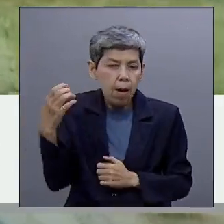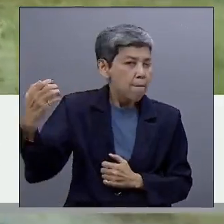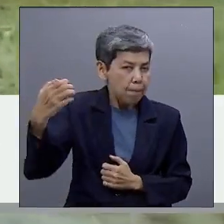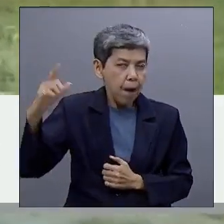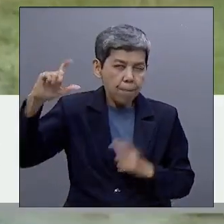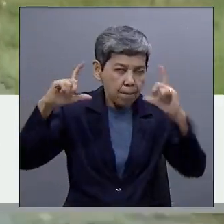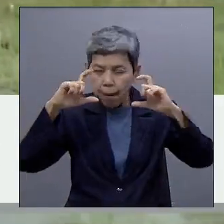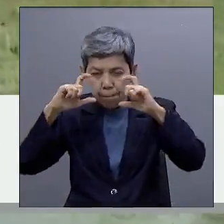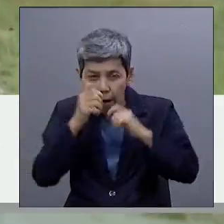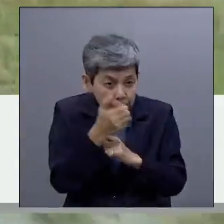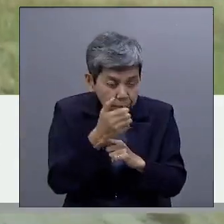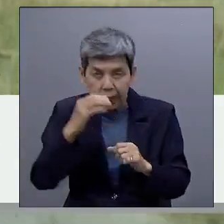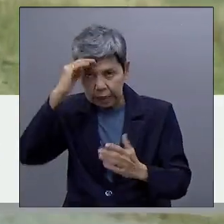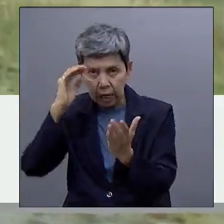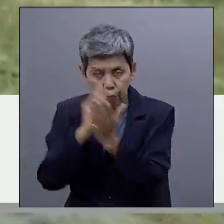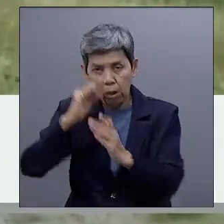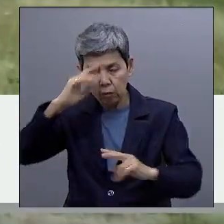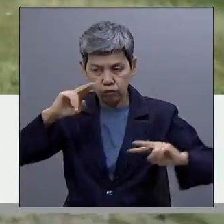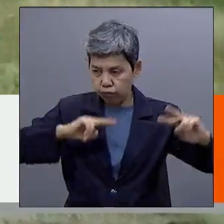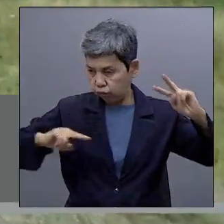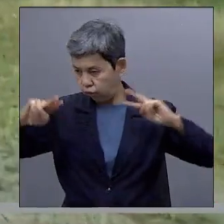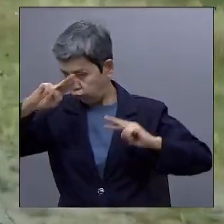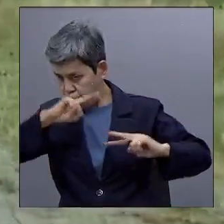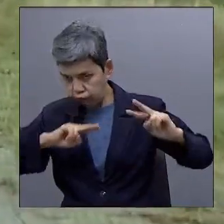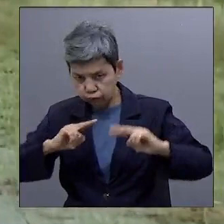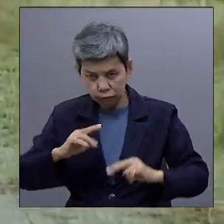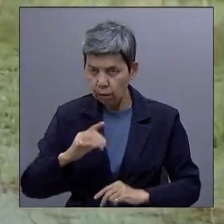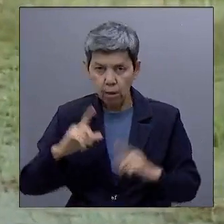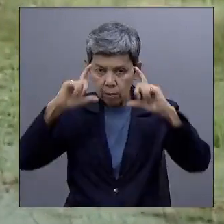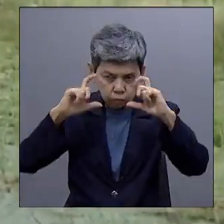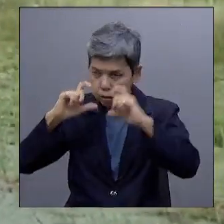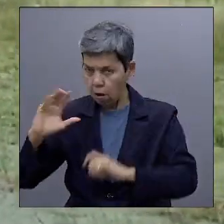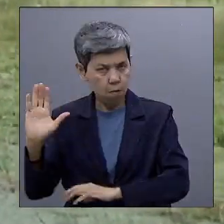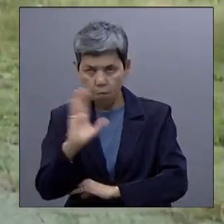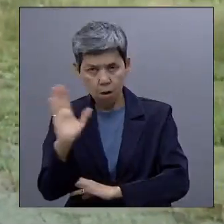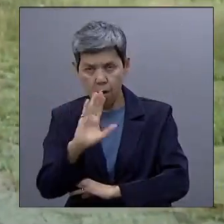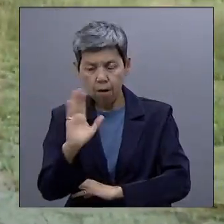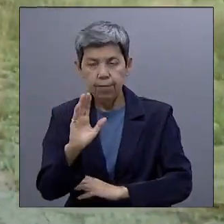เลือกตั้งนะครับโดยจะมีตำรวจและทหารเป็นตำรวจเลือกตั้งเนี่ยควบคุมอย่างเข้มงวดตลอดเวลาครับ